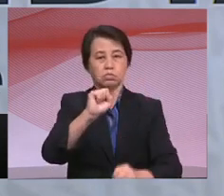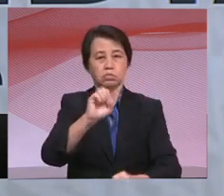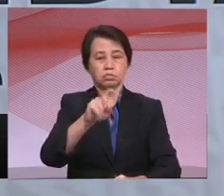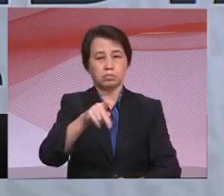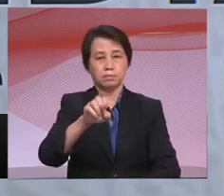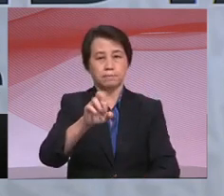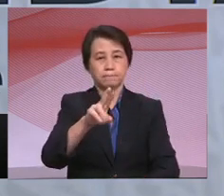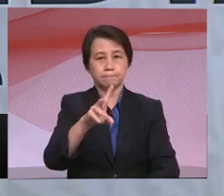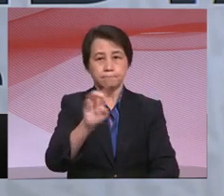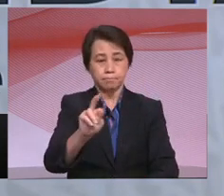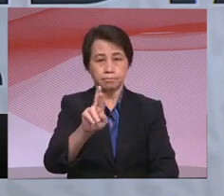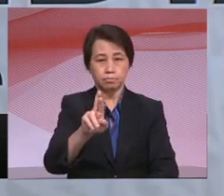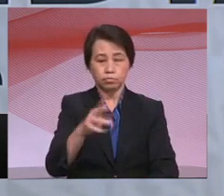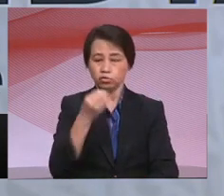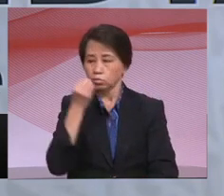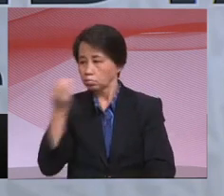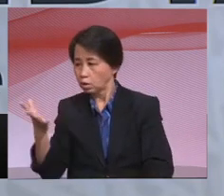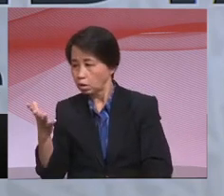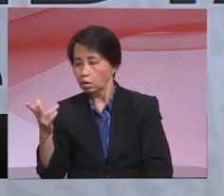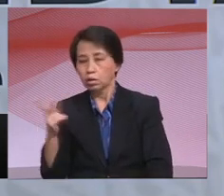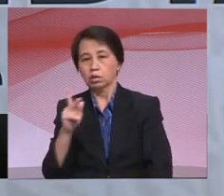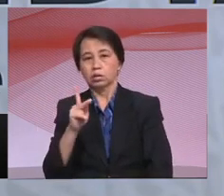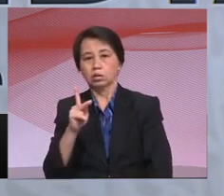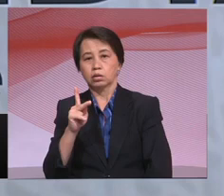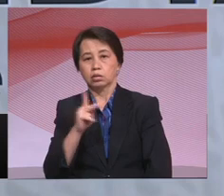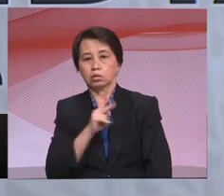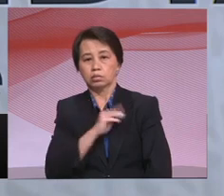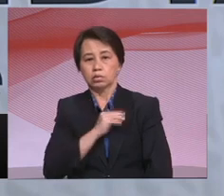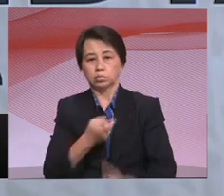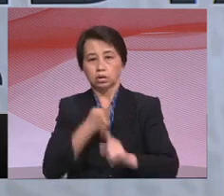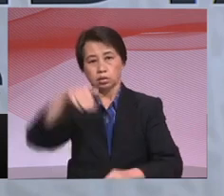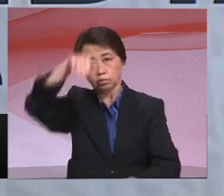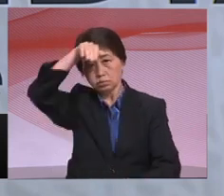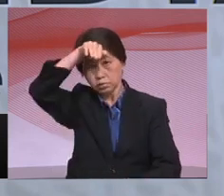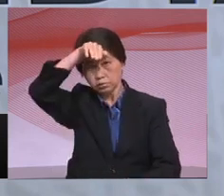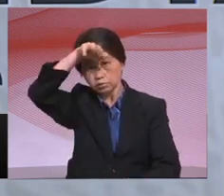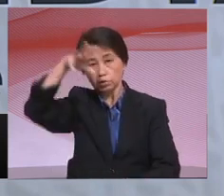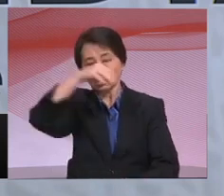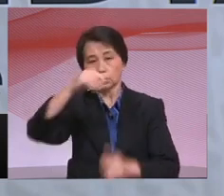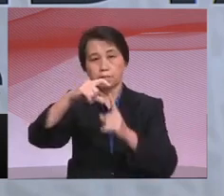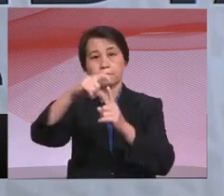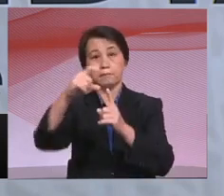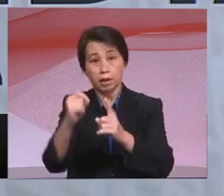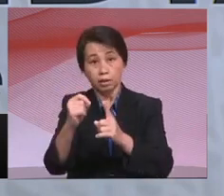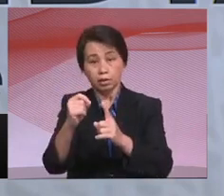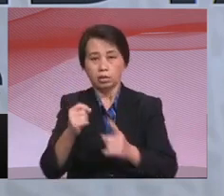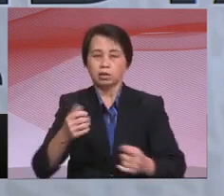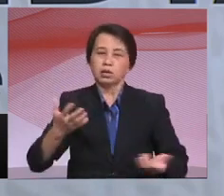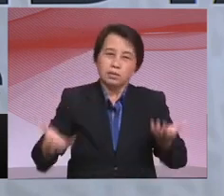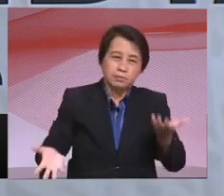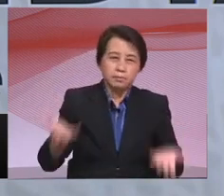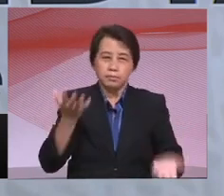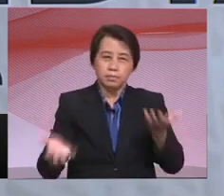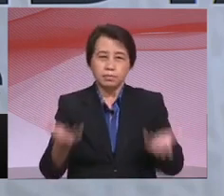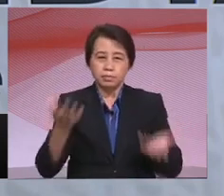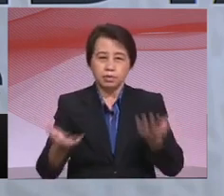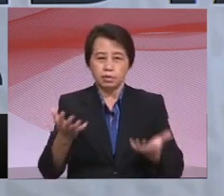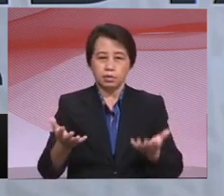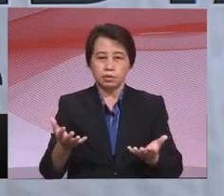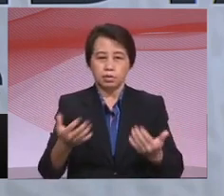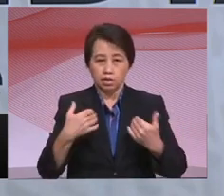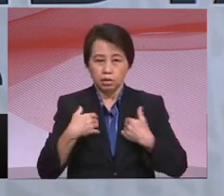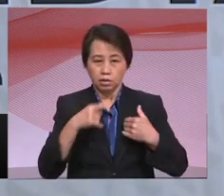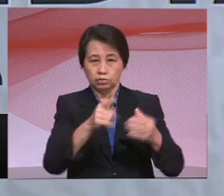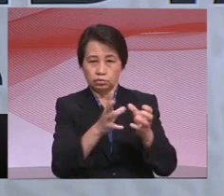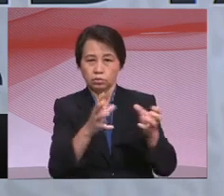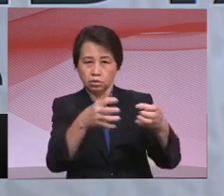pun dimaklumkan kepada kementerian, iaitu daripada negeri Mesir dan juga di Pakistan. Besar kemungkinan ini mungkin adalah